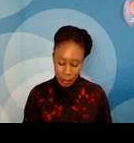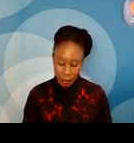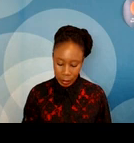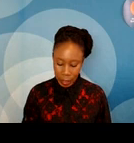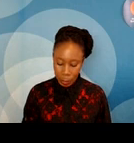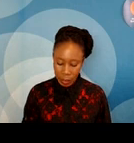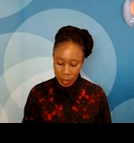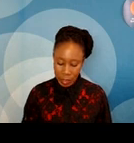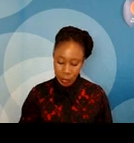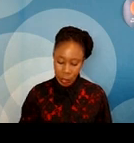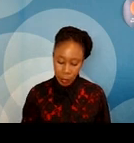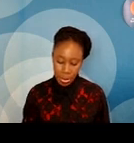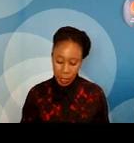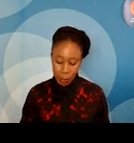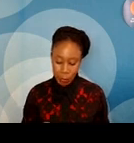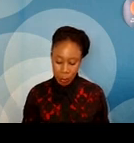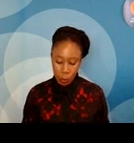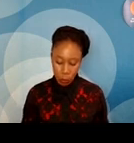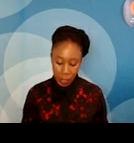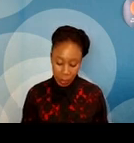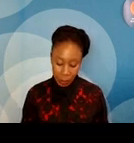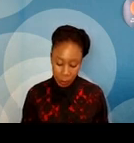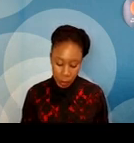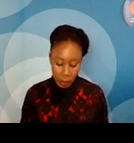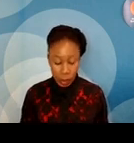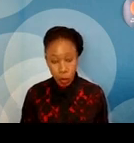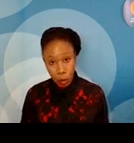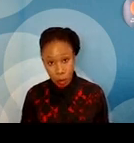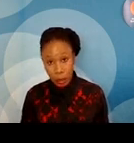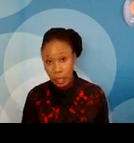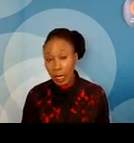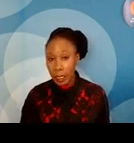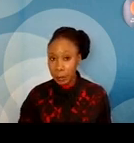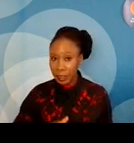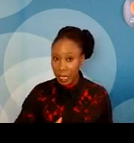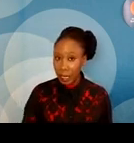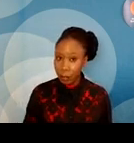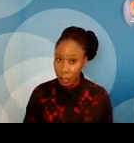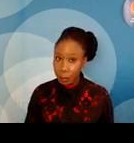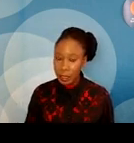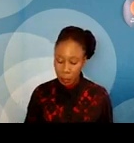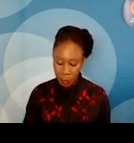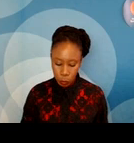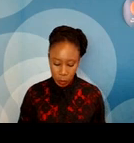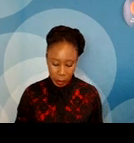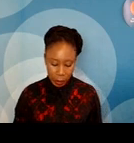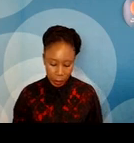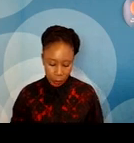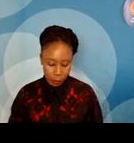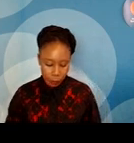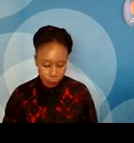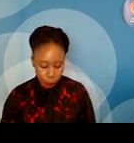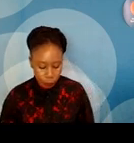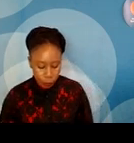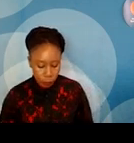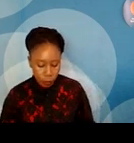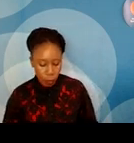fortsätta sitt arbetsliv efter pensionering eller orka arbeta ända fram till